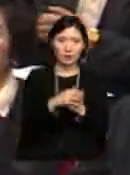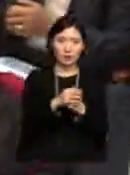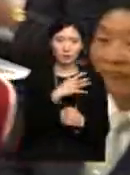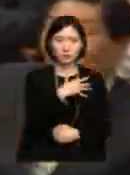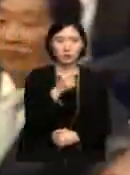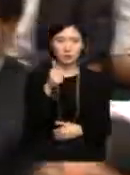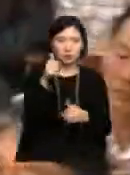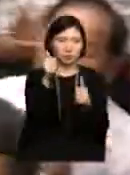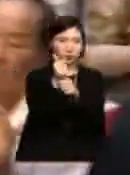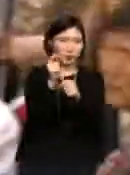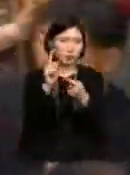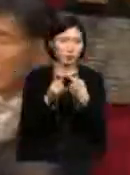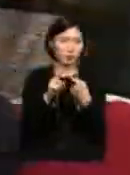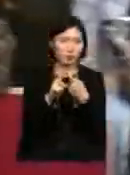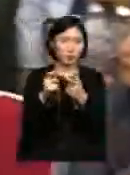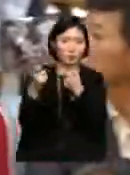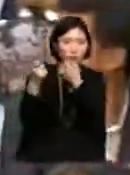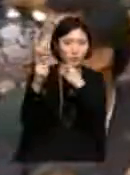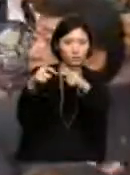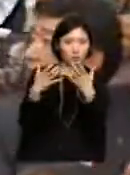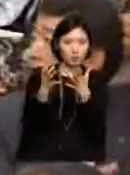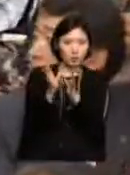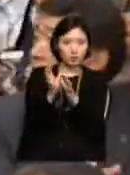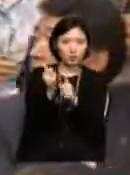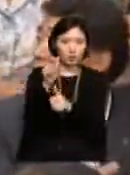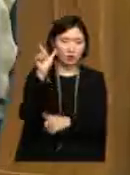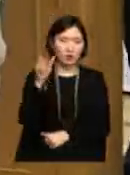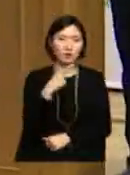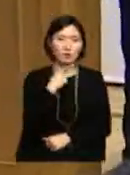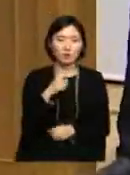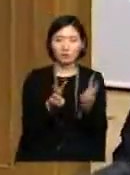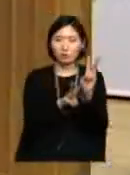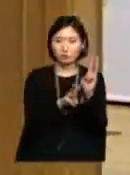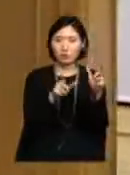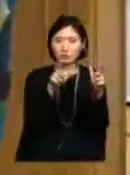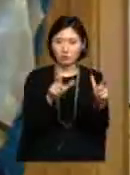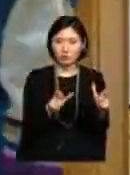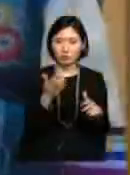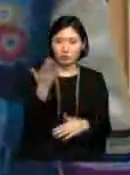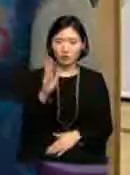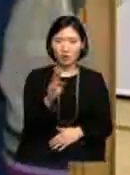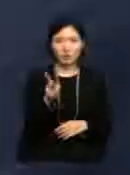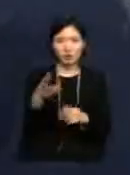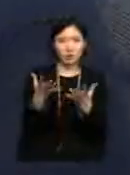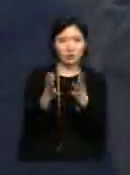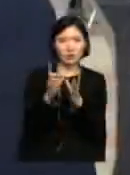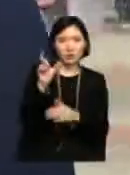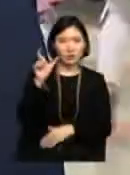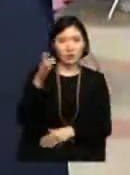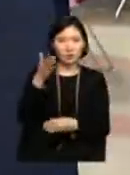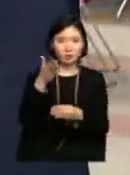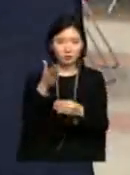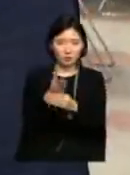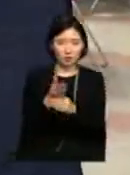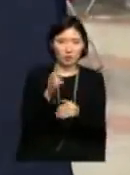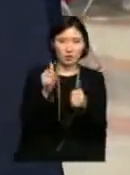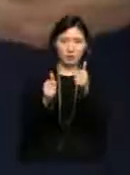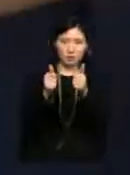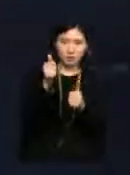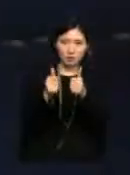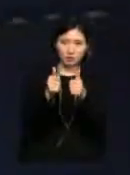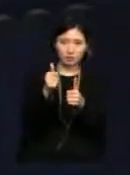구청장 선거에서만큼은 보수정당 후보가 강세를 보여왔던 중랑구. 하지만 여당 강세 속에 치러지는 이번 선거인